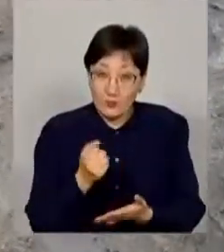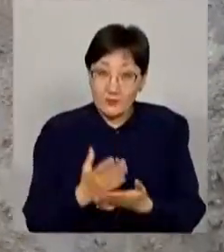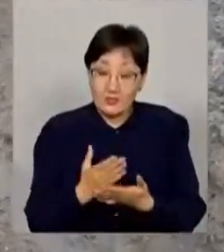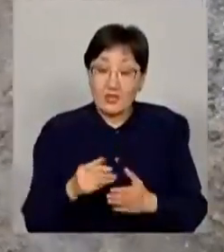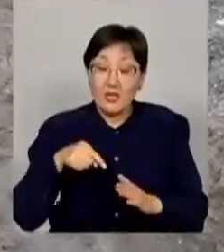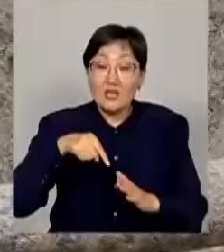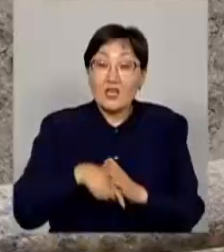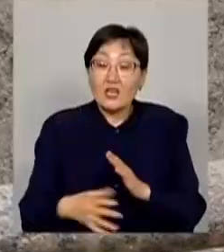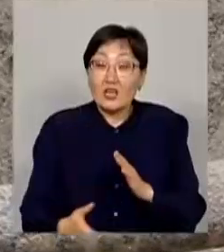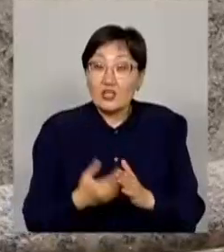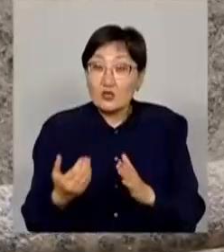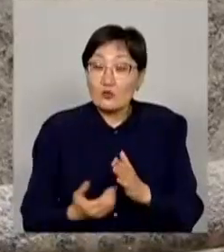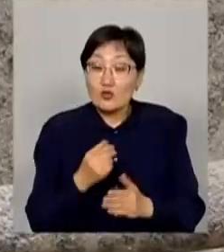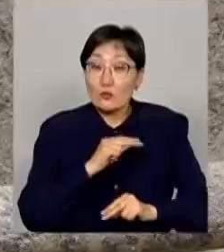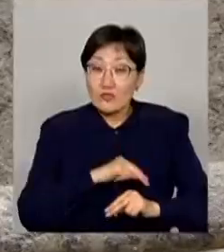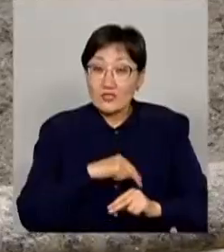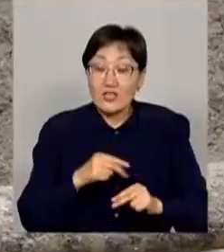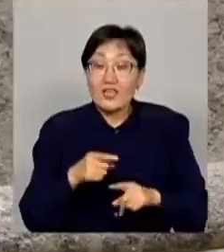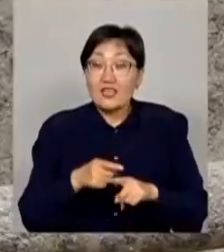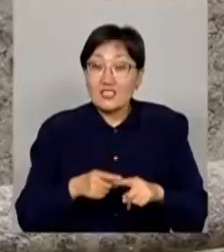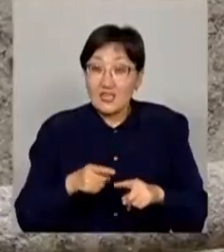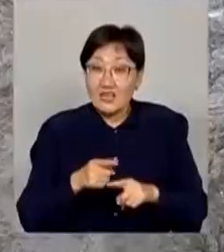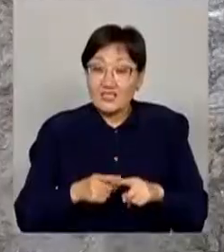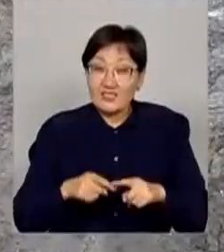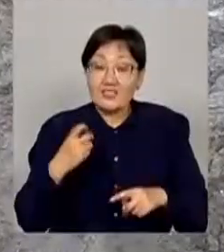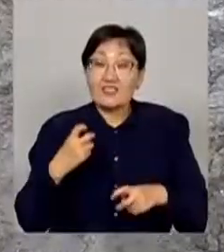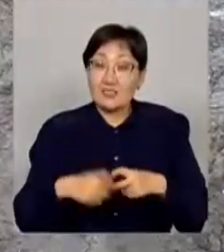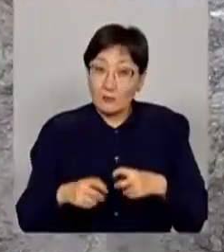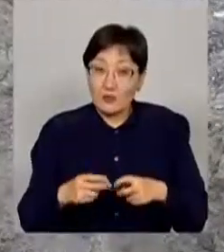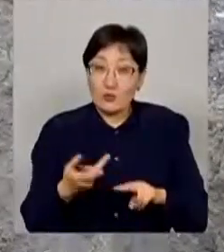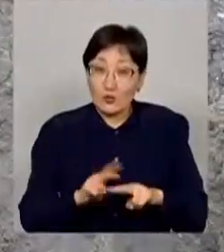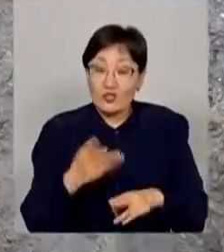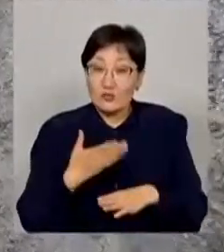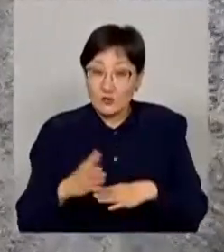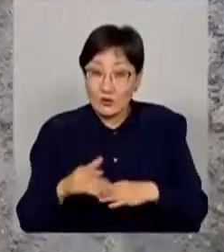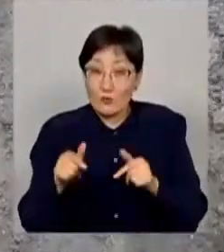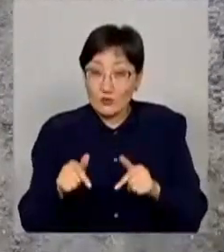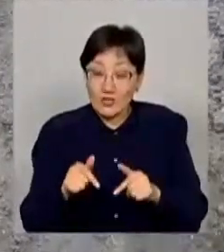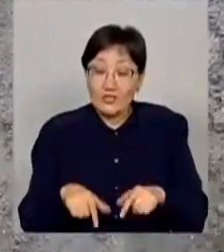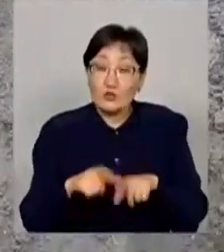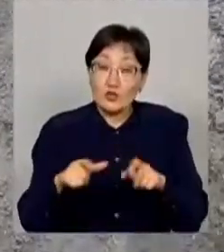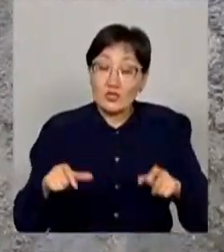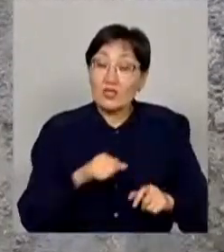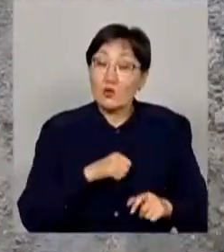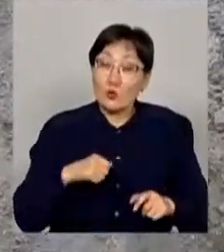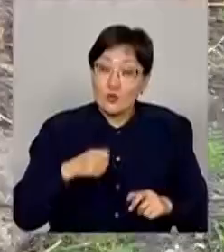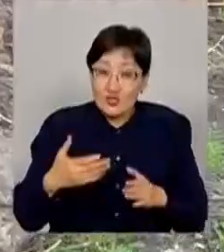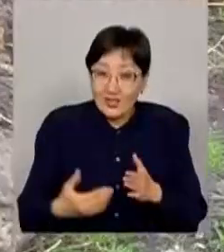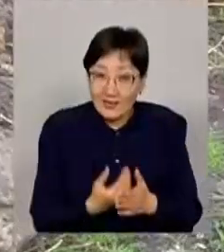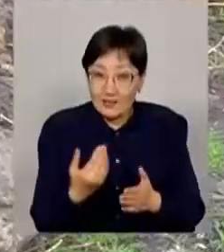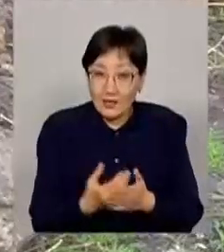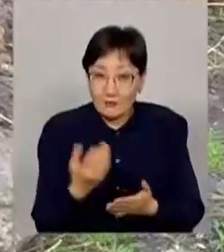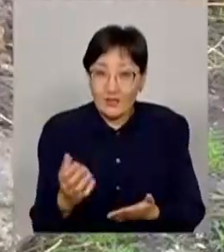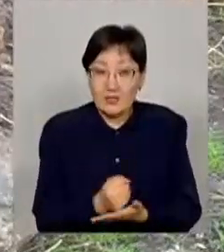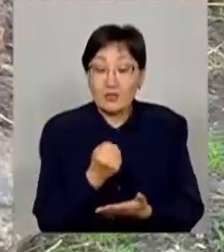қазу жұмыстары кезінде міне тастың жартысы сынып қалғанға ұқсайды бүгін осы бөлігін осындағы тұрғындар өздері қазып алды